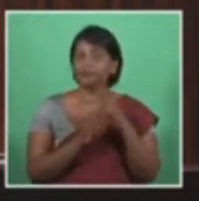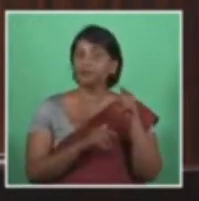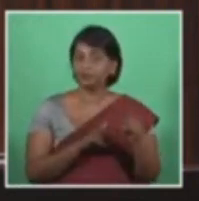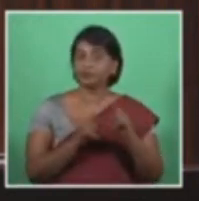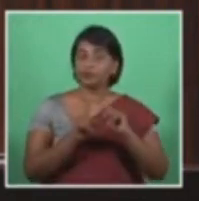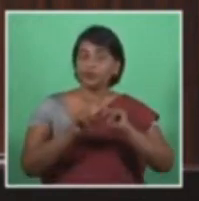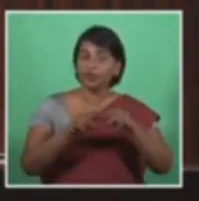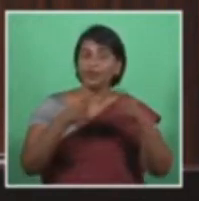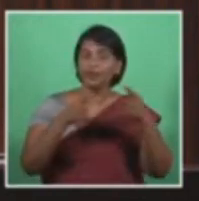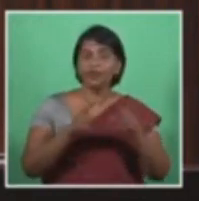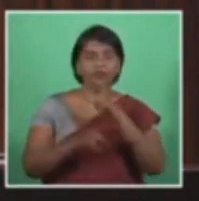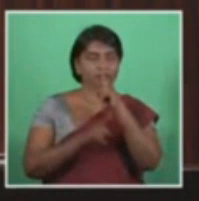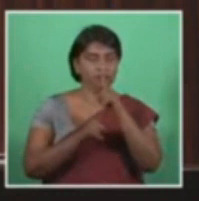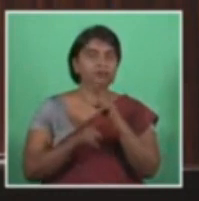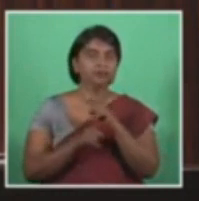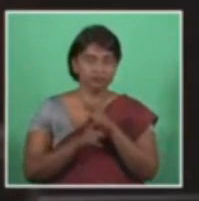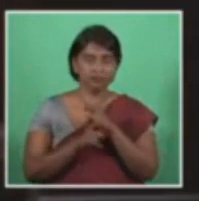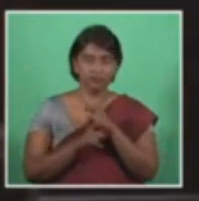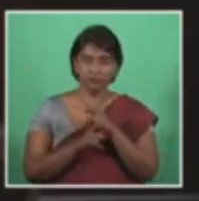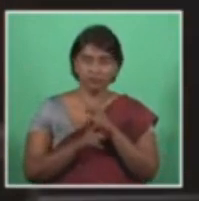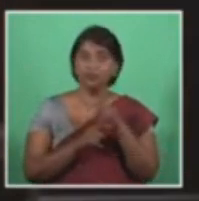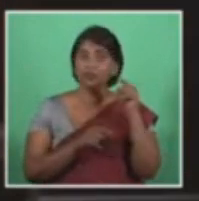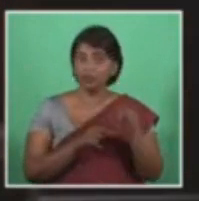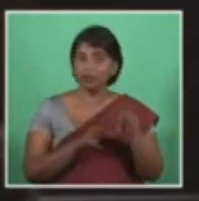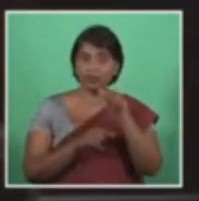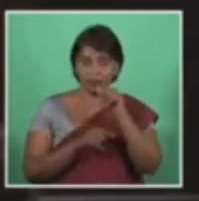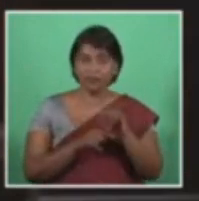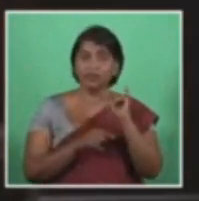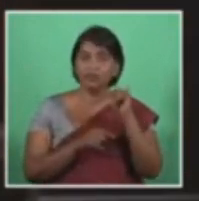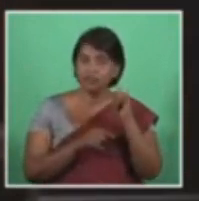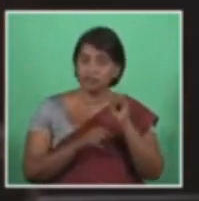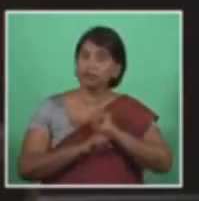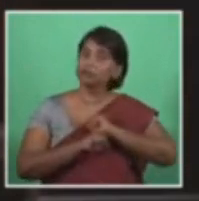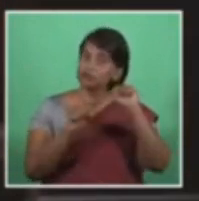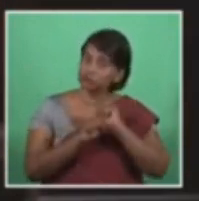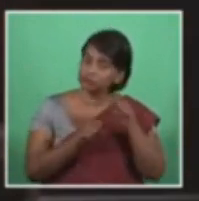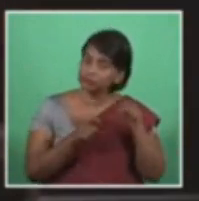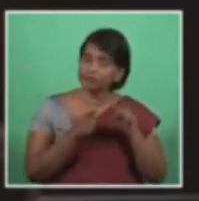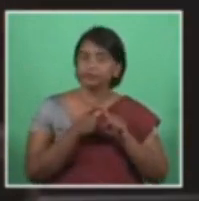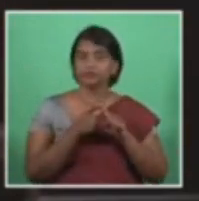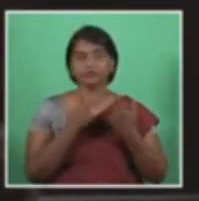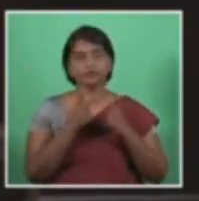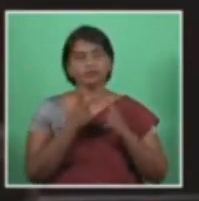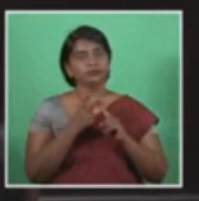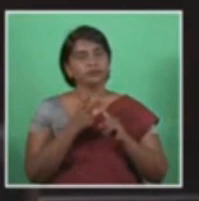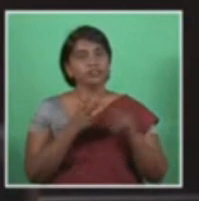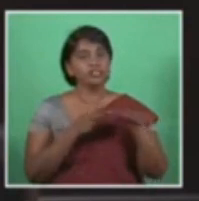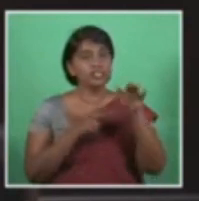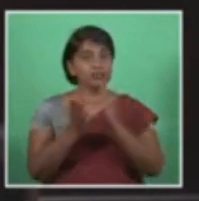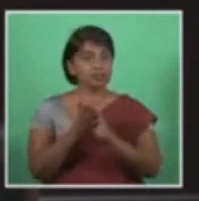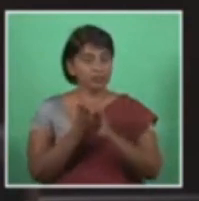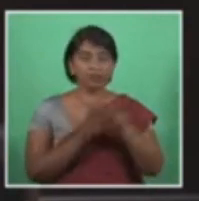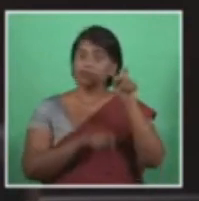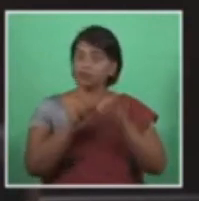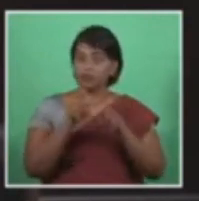වෙන විදිහට විග්‍රහ කරන්න උත්සාහ කරනවා මේකට තමයි සමහරට අරගල කරුවන් එහෙම නැත්නම් වෙනත් ඉන්න සමාජ සිවිල්